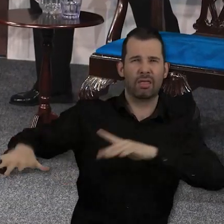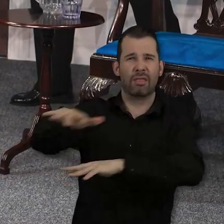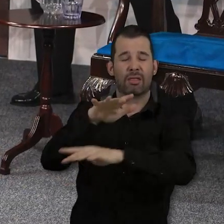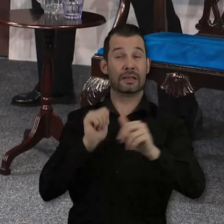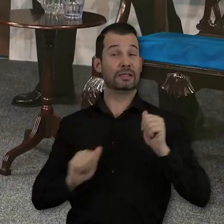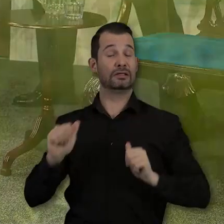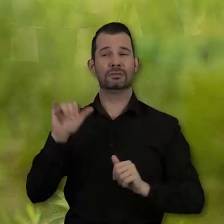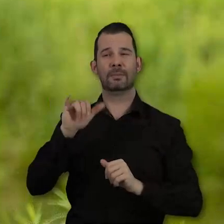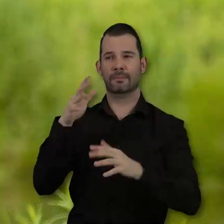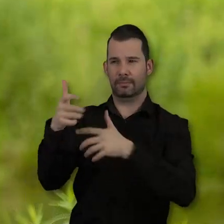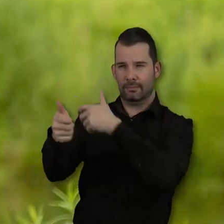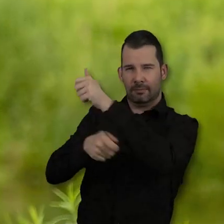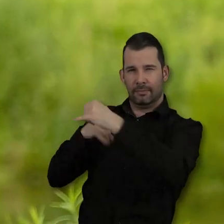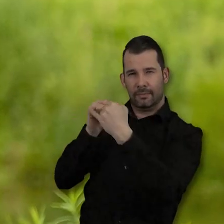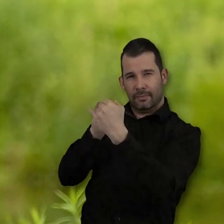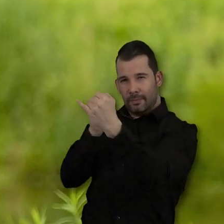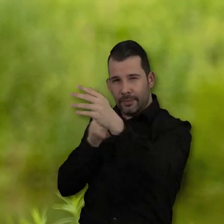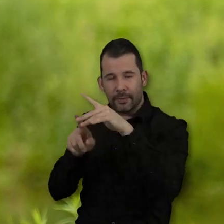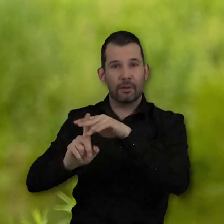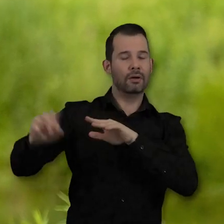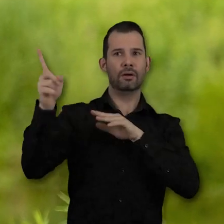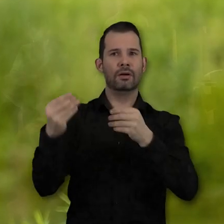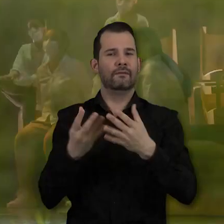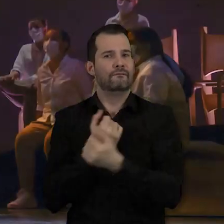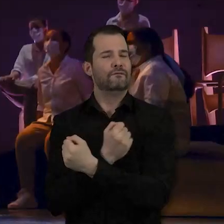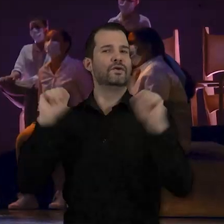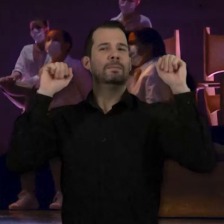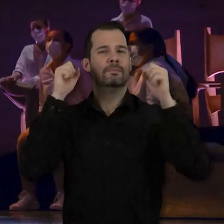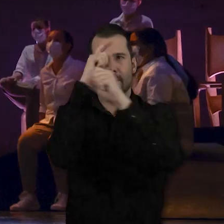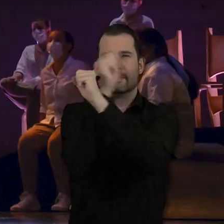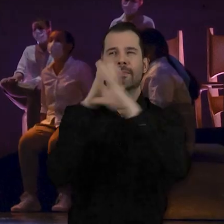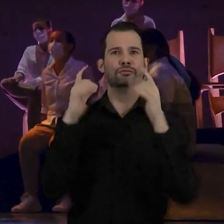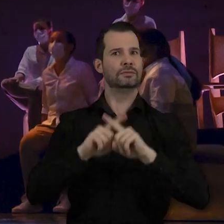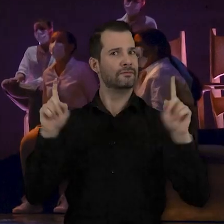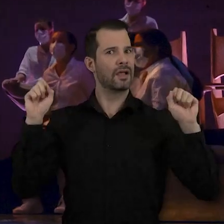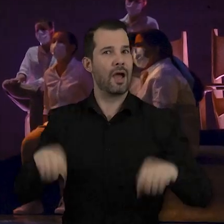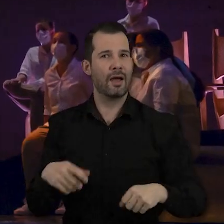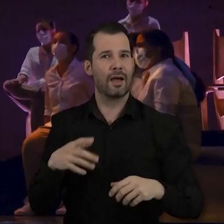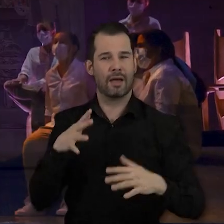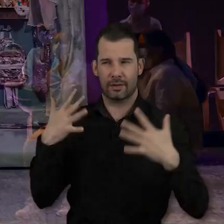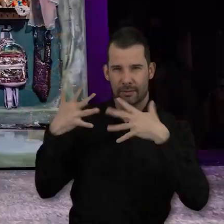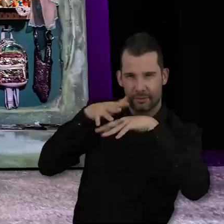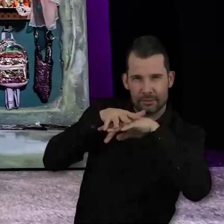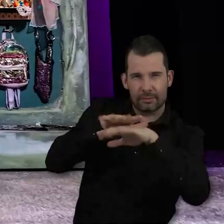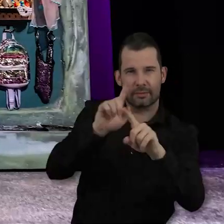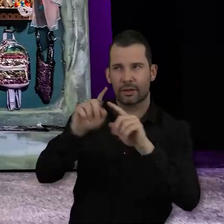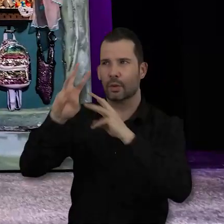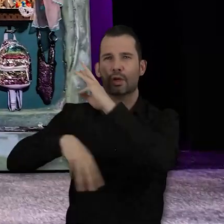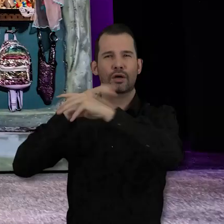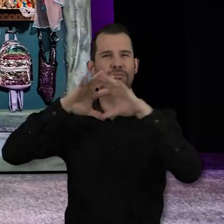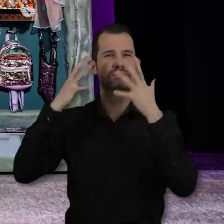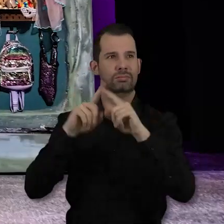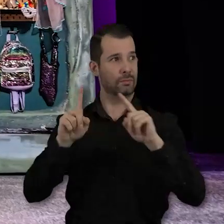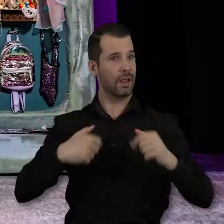théâtre, comme un fil d'Ariane, qui nous offre la liberté d'imaginer autrement et de tisser ensemble le monde